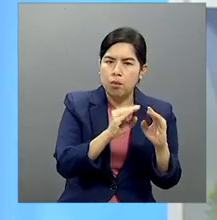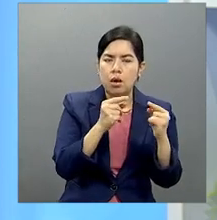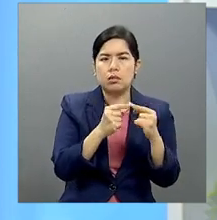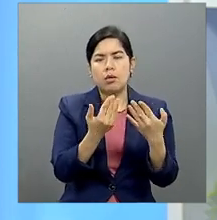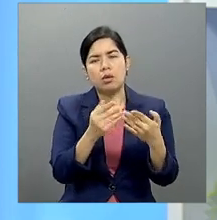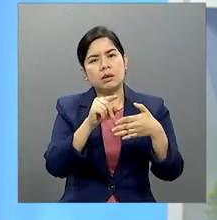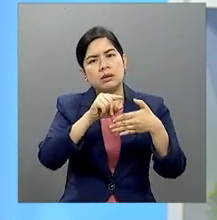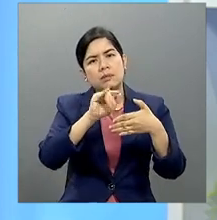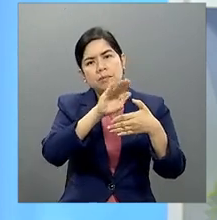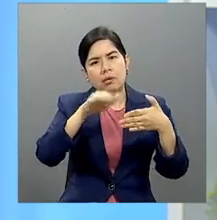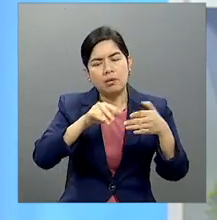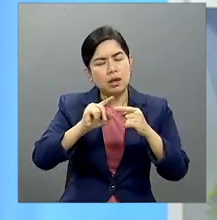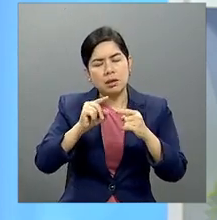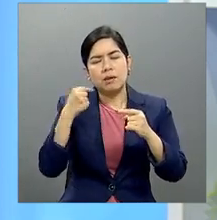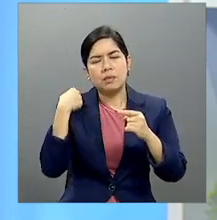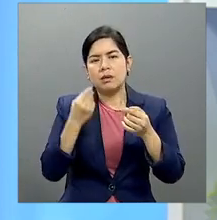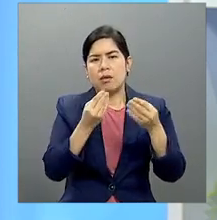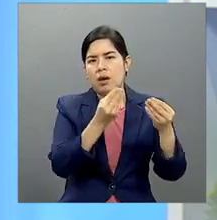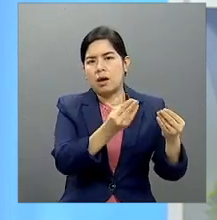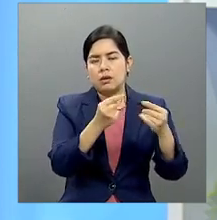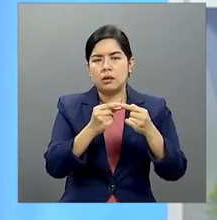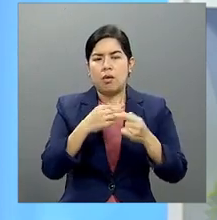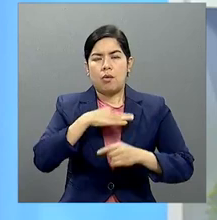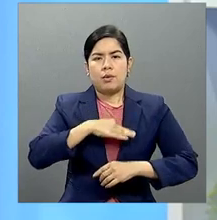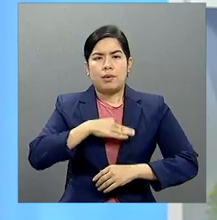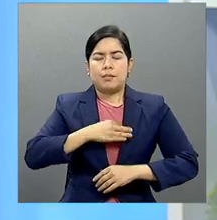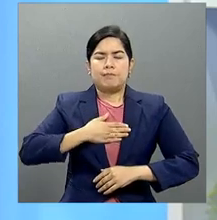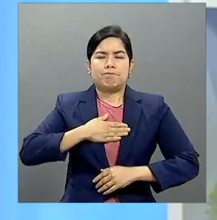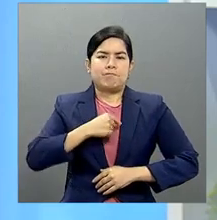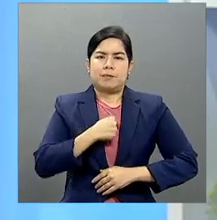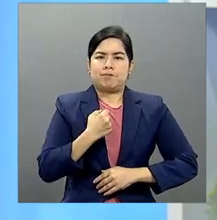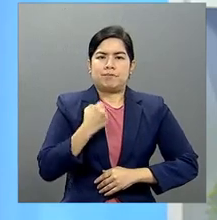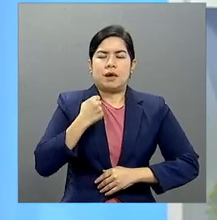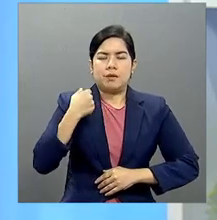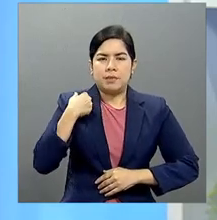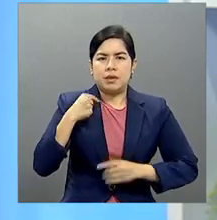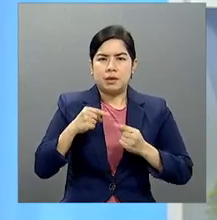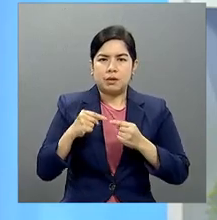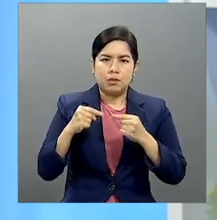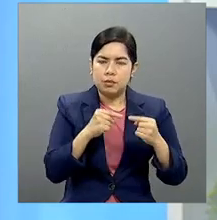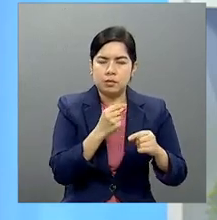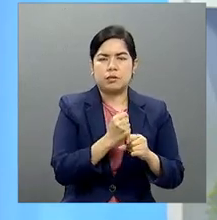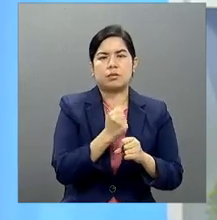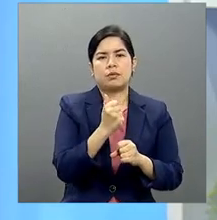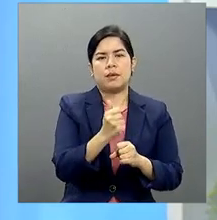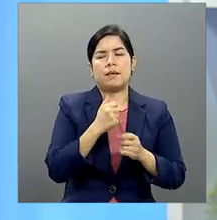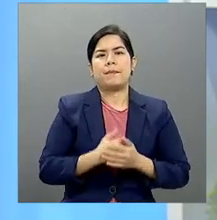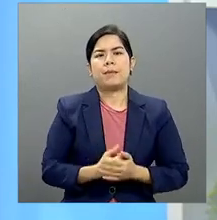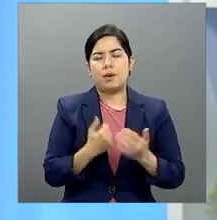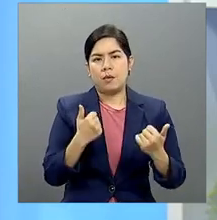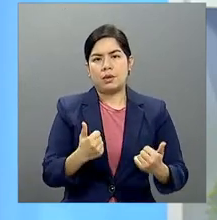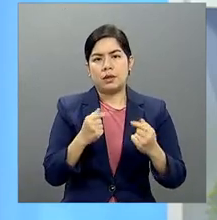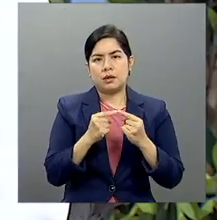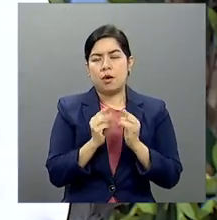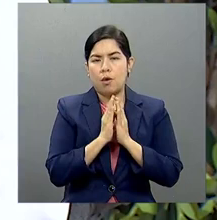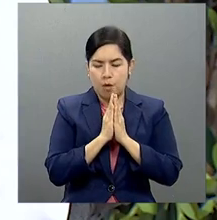คะขอให้ใช้ตรงนี้เป็นพลังกายพลังใจที่แข็งแรงแล้วก็ขับเคลื่อนกันต่อไปยังไงวันนี้ต้องขอขอบพระคุณเป็นอย่างสูงนะคะกับทางนาย